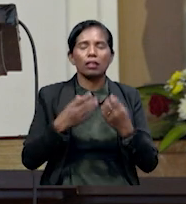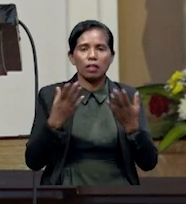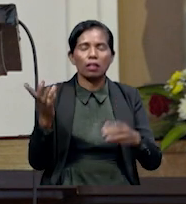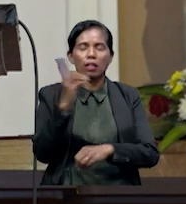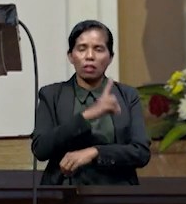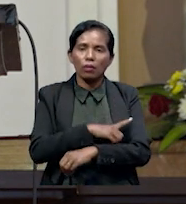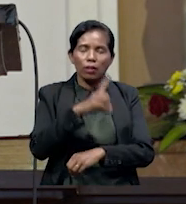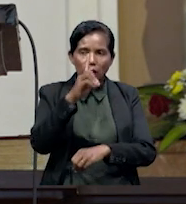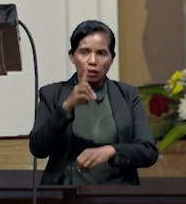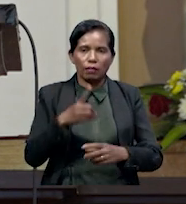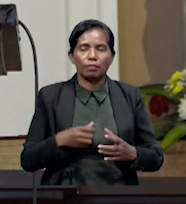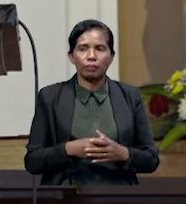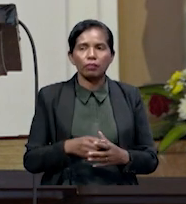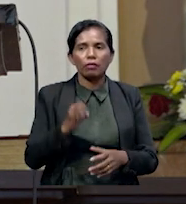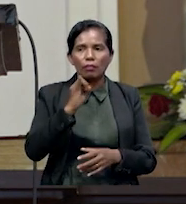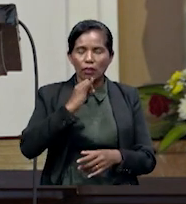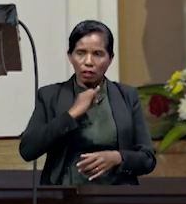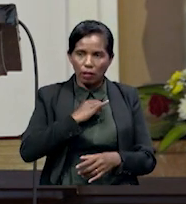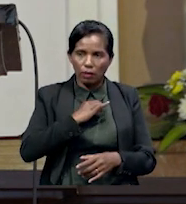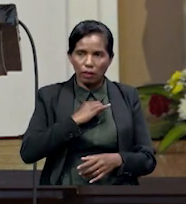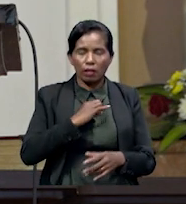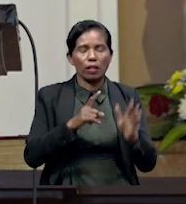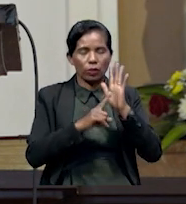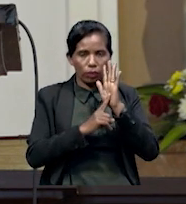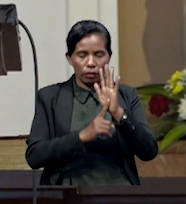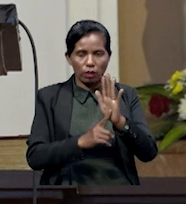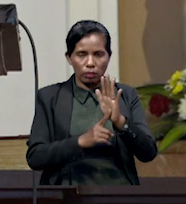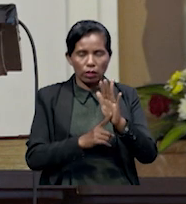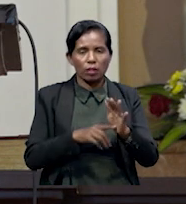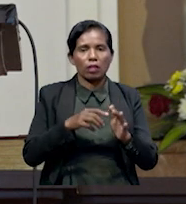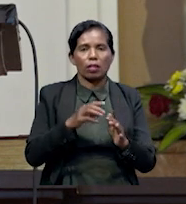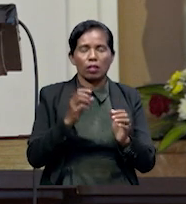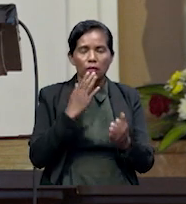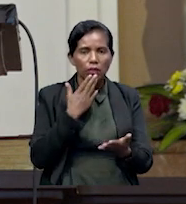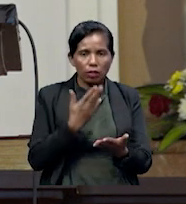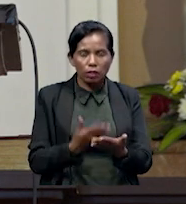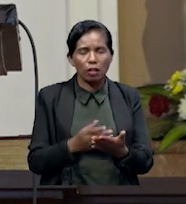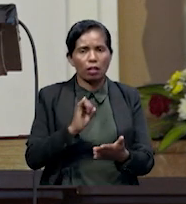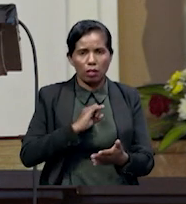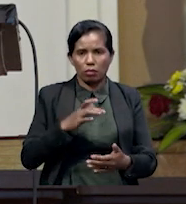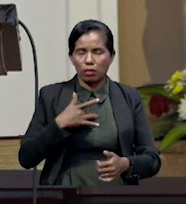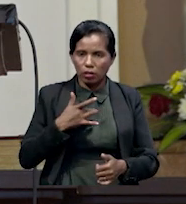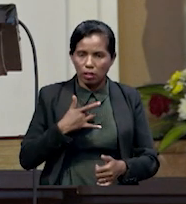laran hau hatudun hau ni preokupasaun ne o hau sente.